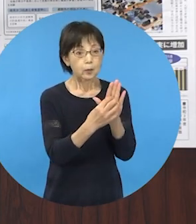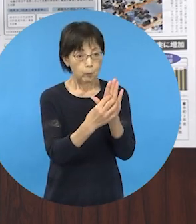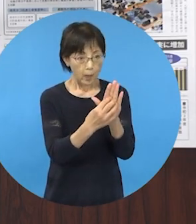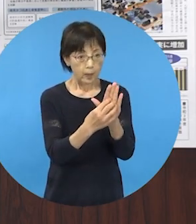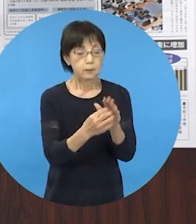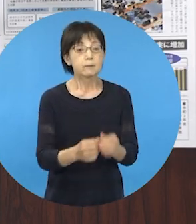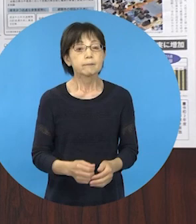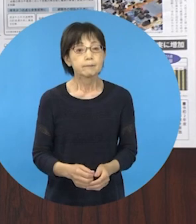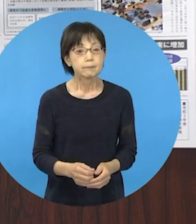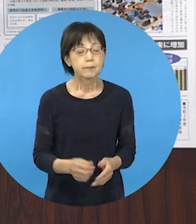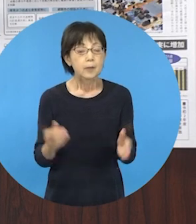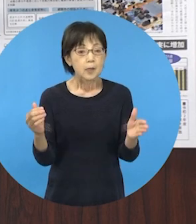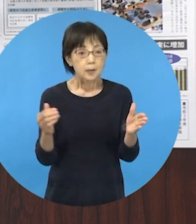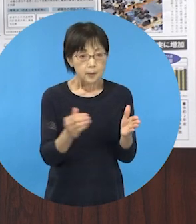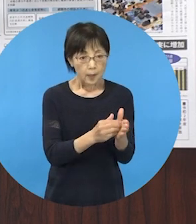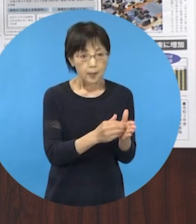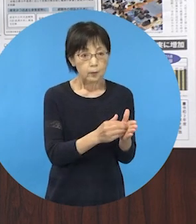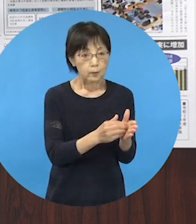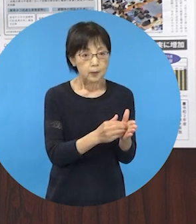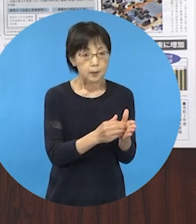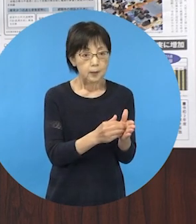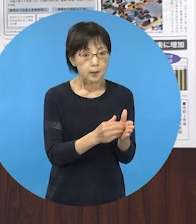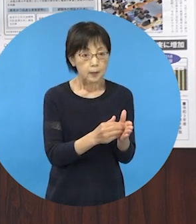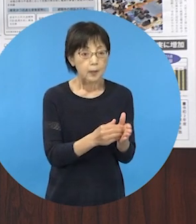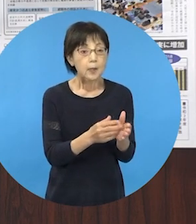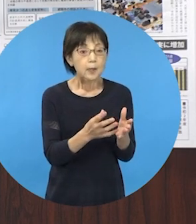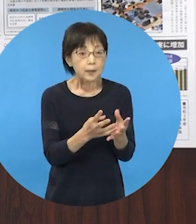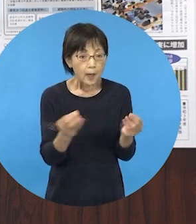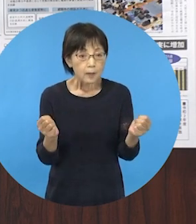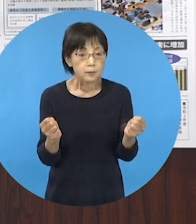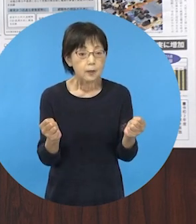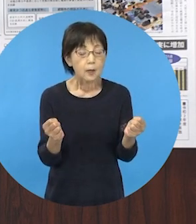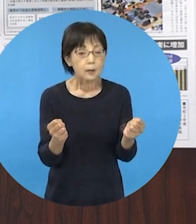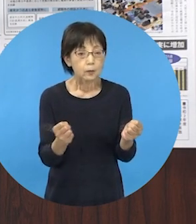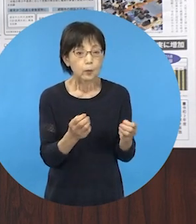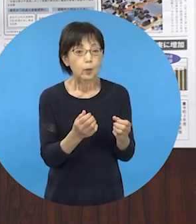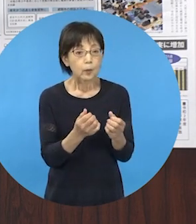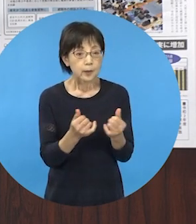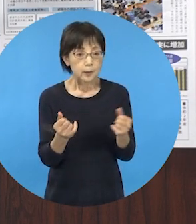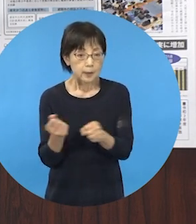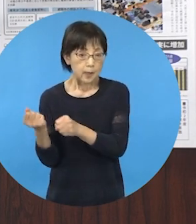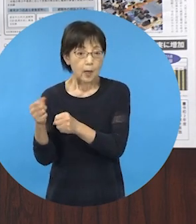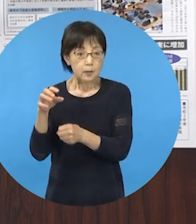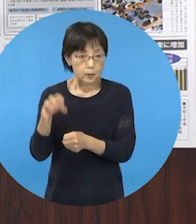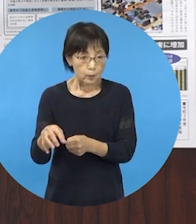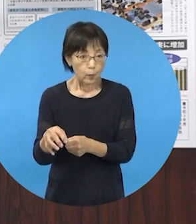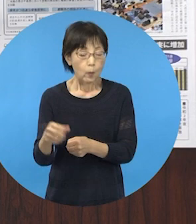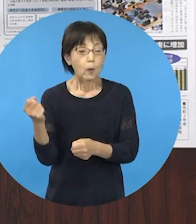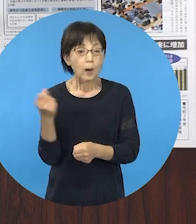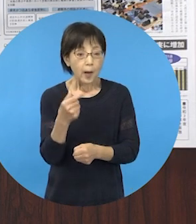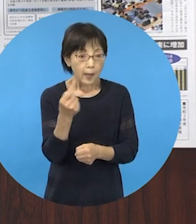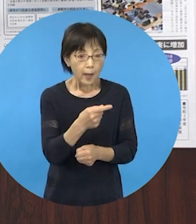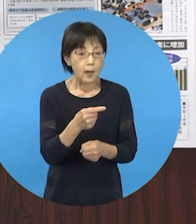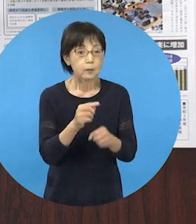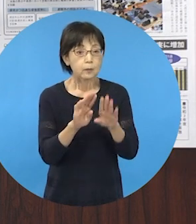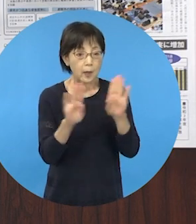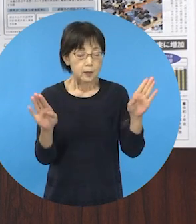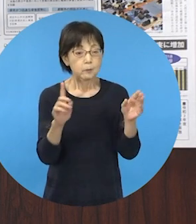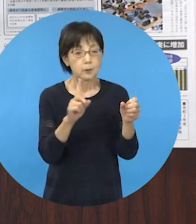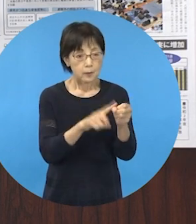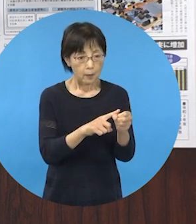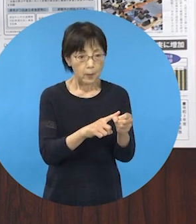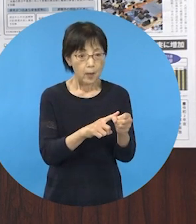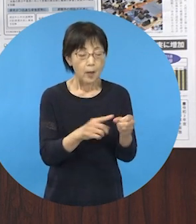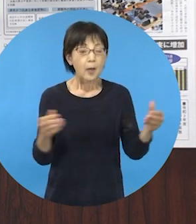最後に自主避難所をはじめ多くの避難所の早期開設を実現するため職員